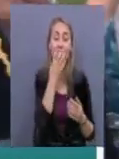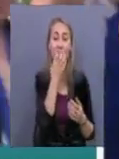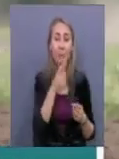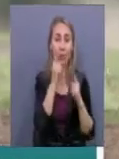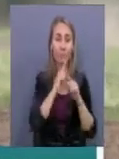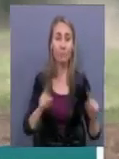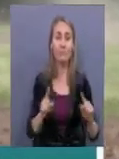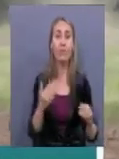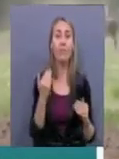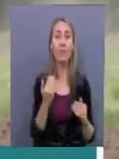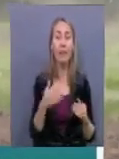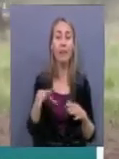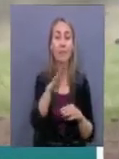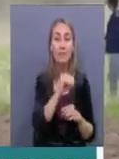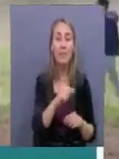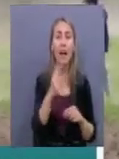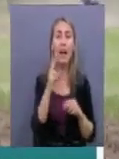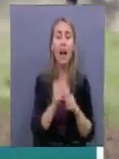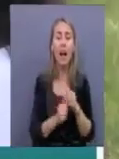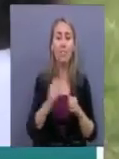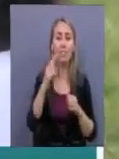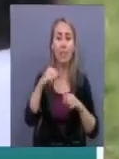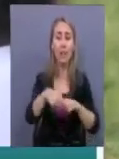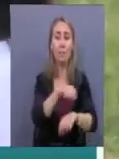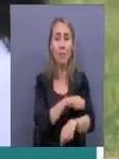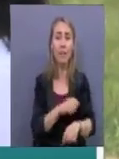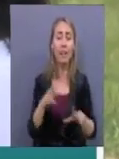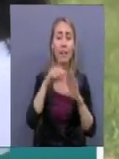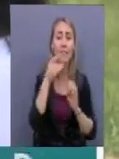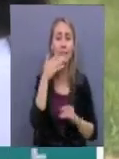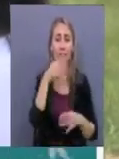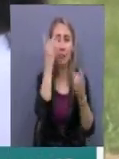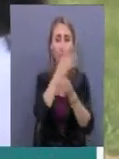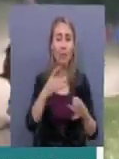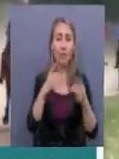теңге болатын қазақ күресінен жарыс пен бәйге 2019 аламандар бәйгесі өтті.